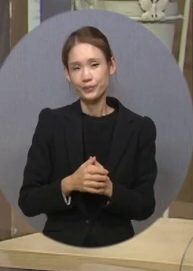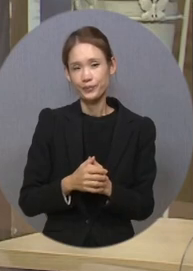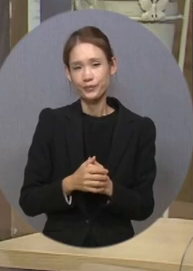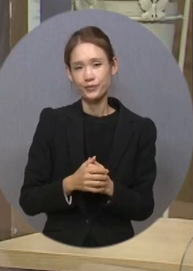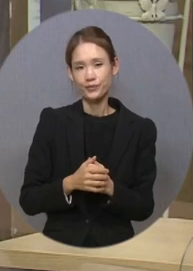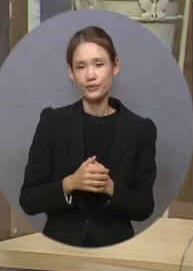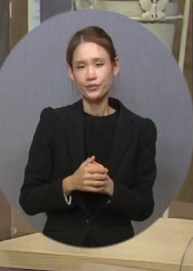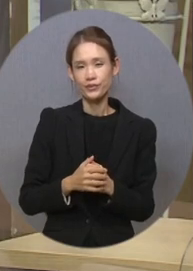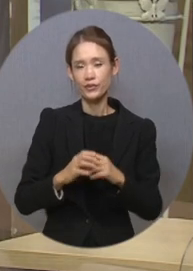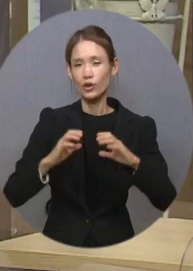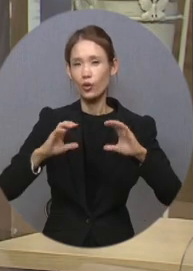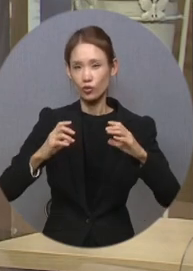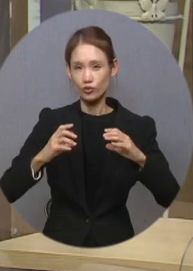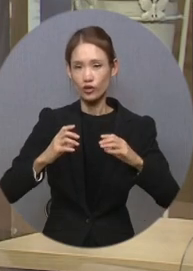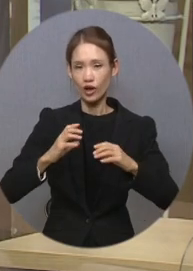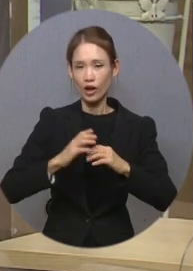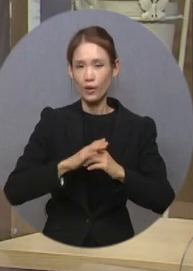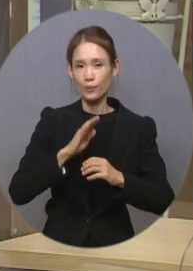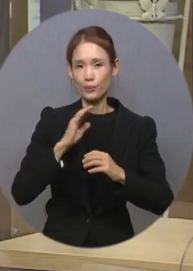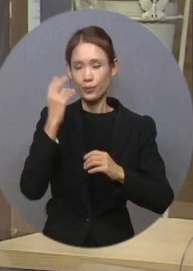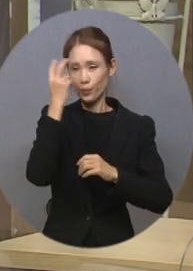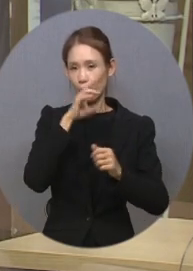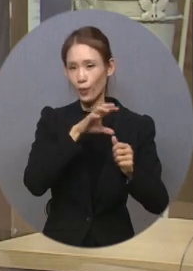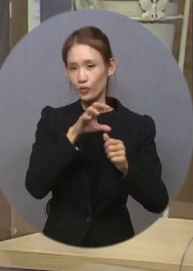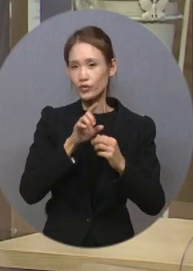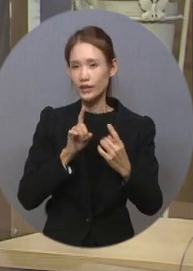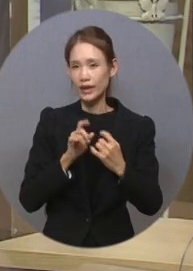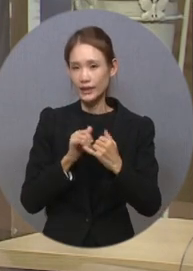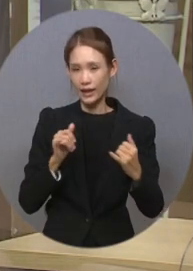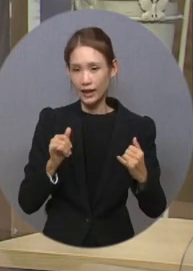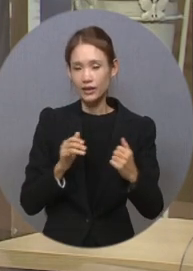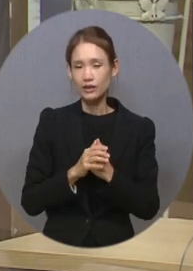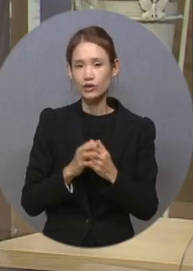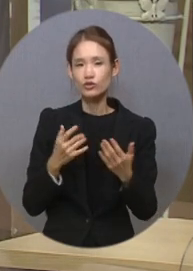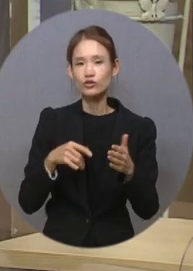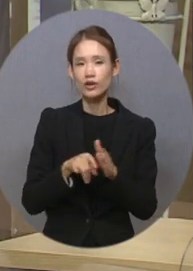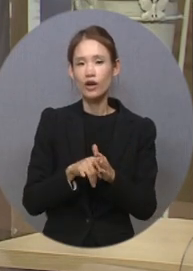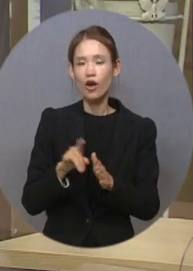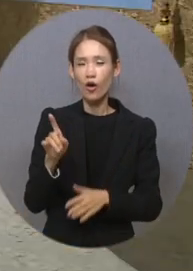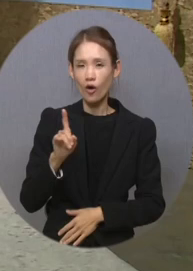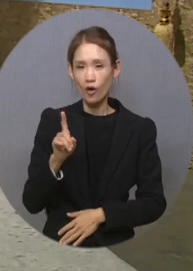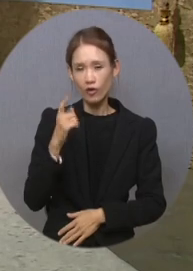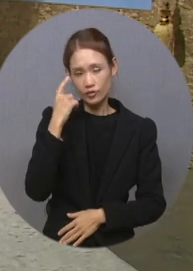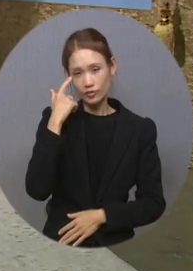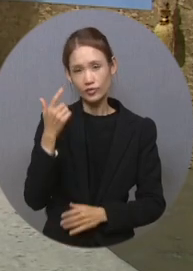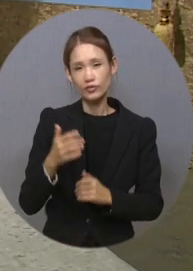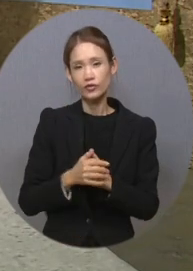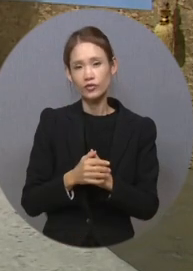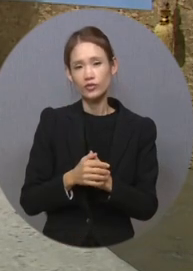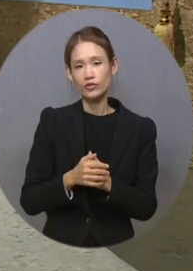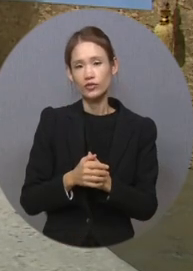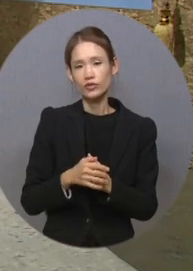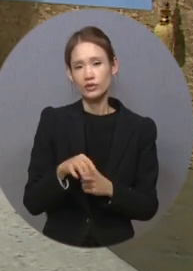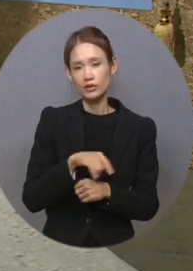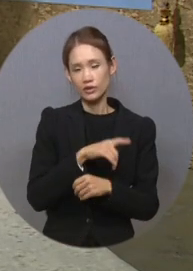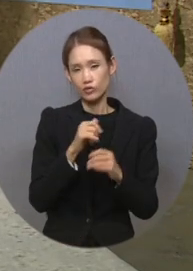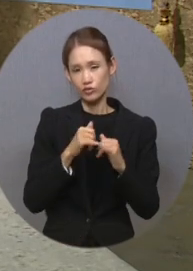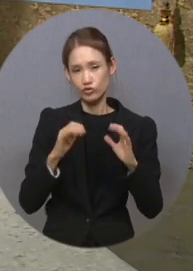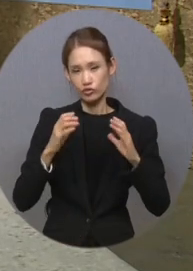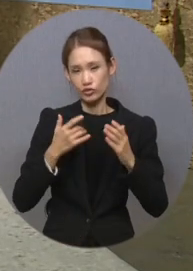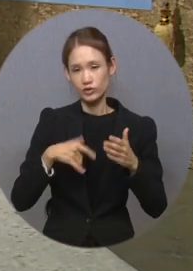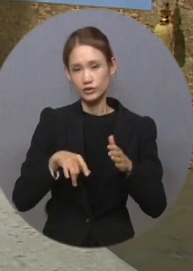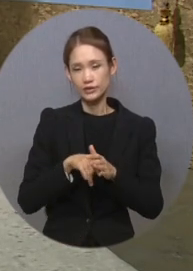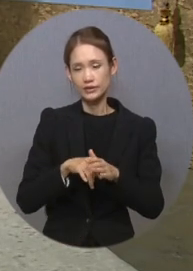이런 국가의 보훈 대상자들을 위해서는 좀 어떤 사업들을 펼치고 계신가요? 우선은 이제 이분들이